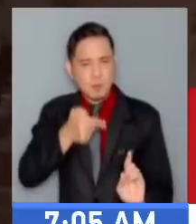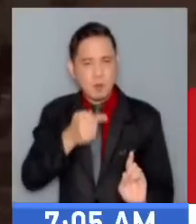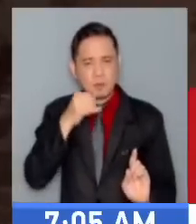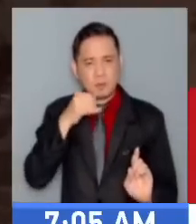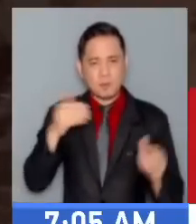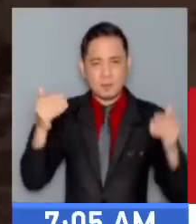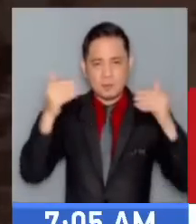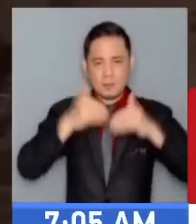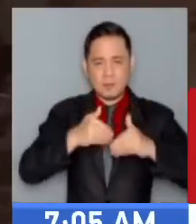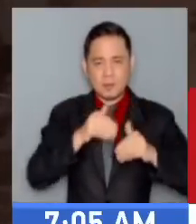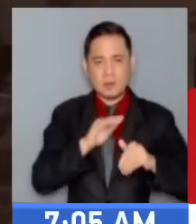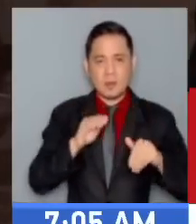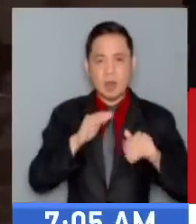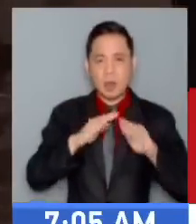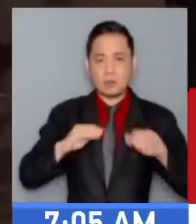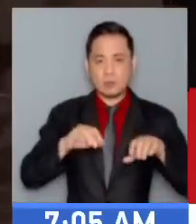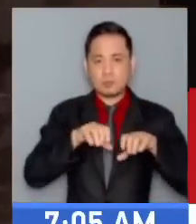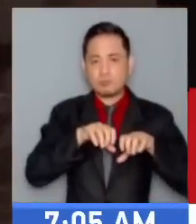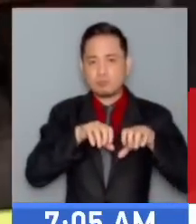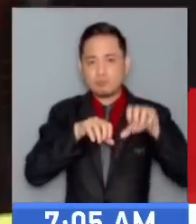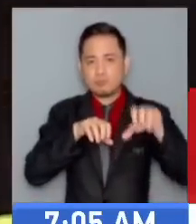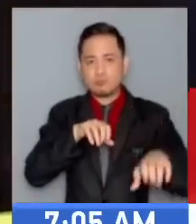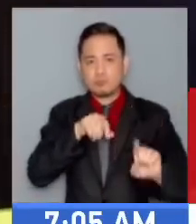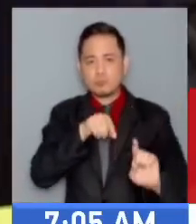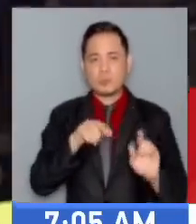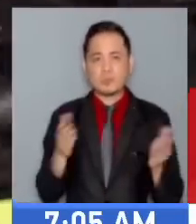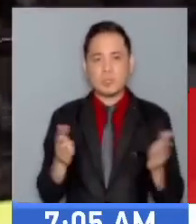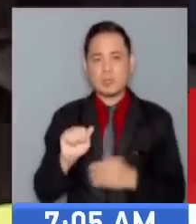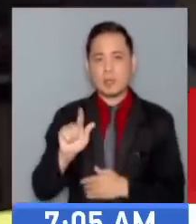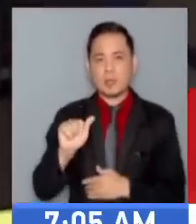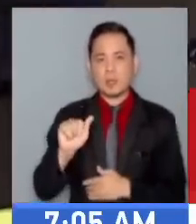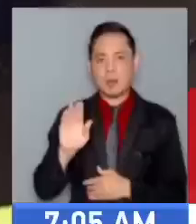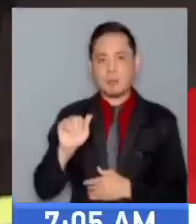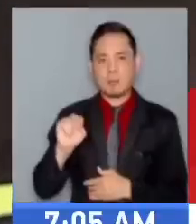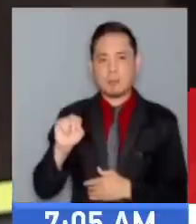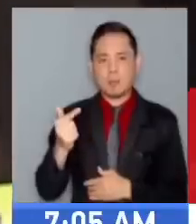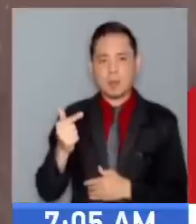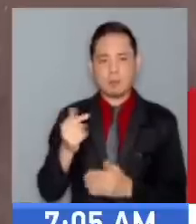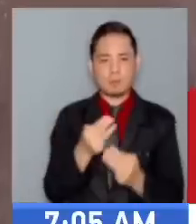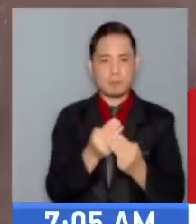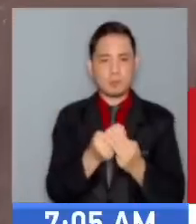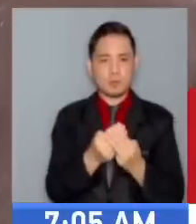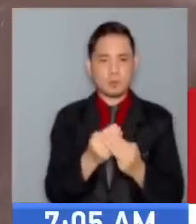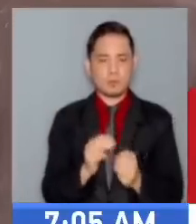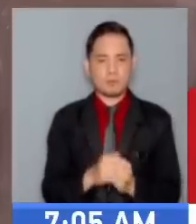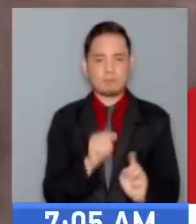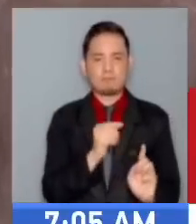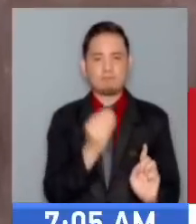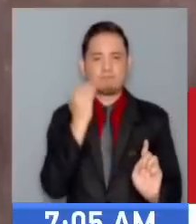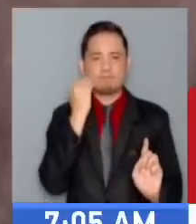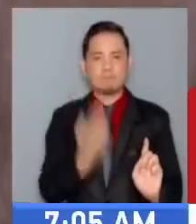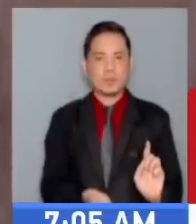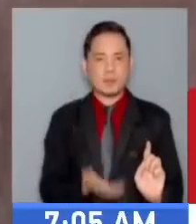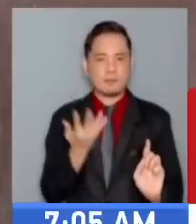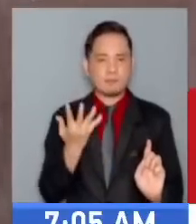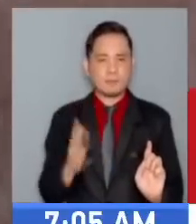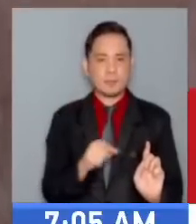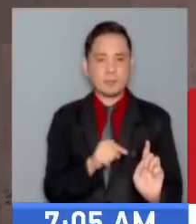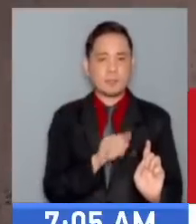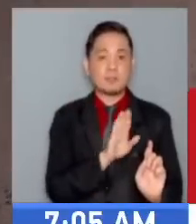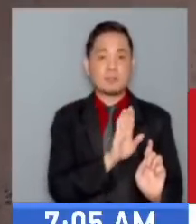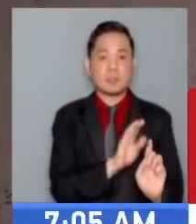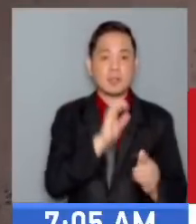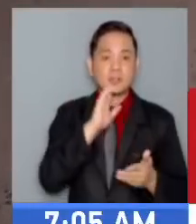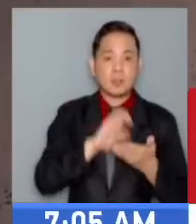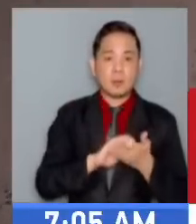sa Maria Tege Compound, Alabang, Muntinlupa. Dead on the spot si Asis. Kwento ng asawa niya, kauuwi lang daw nila